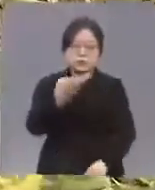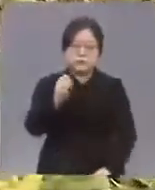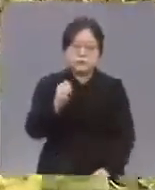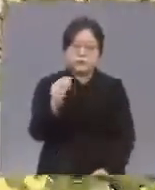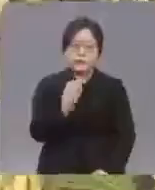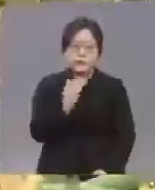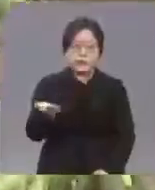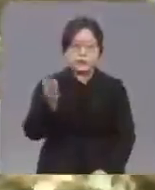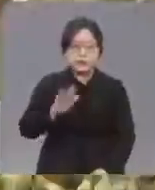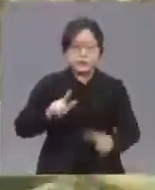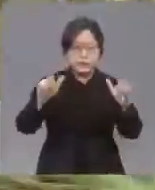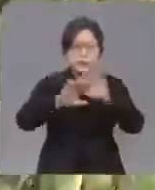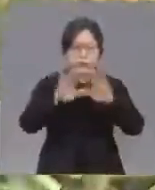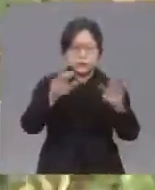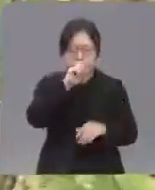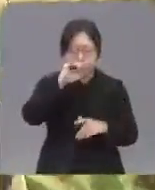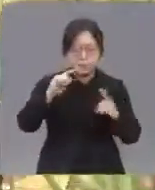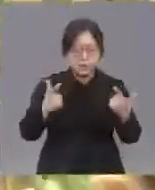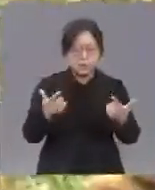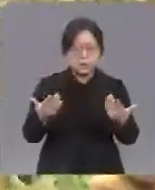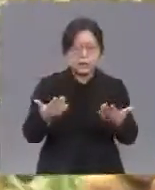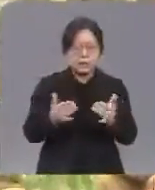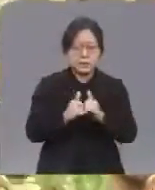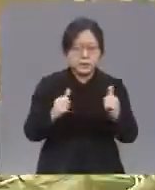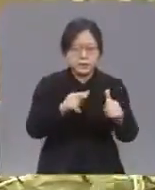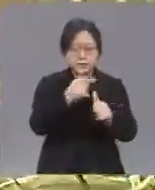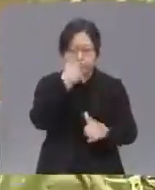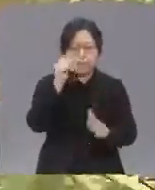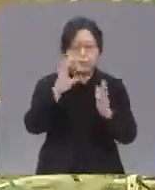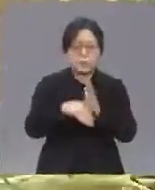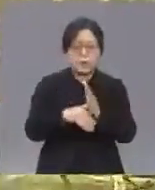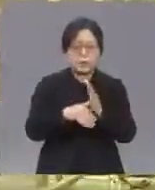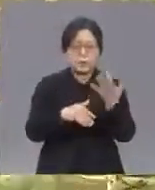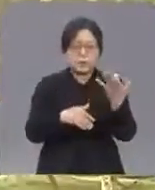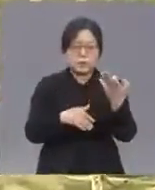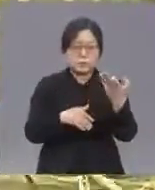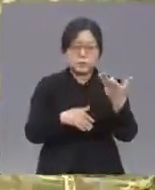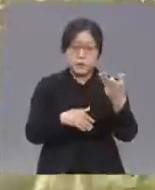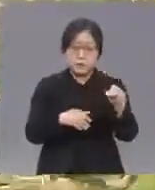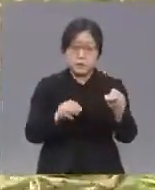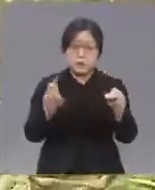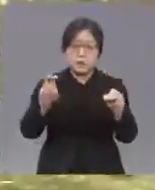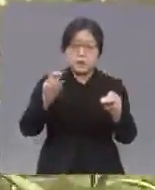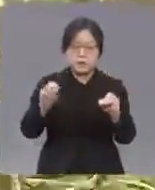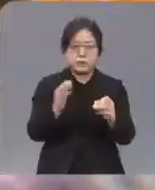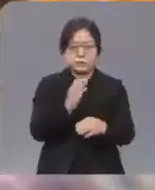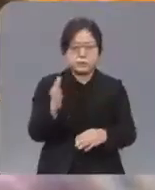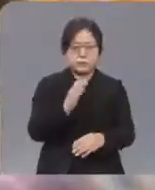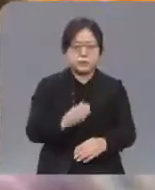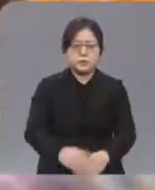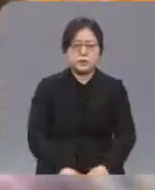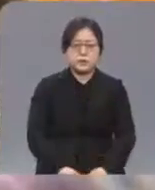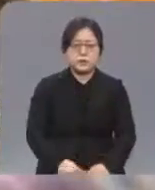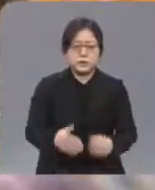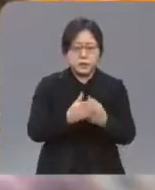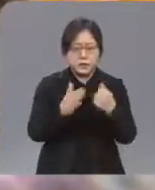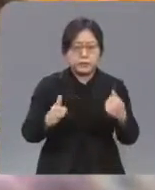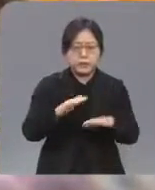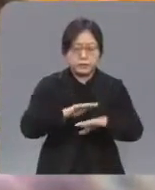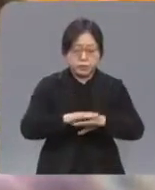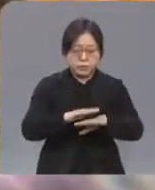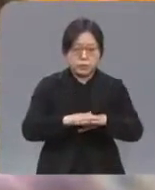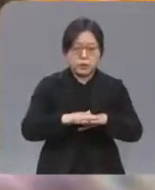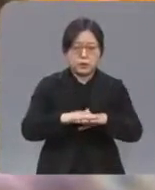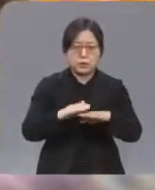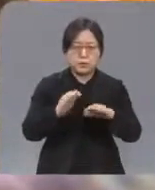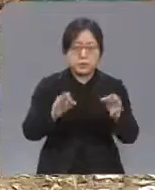선. 하지만 날씨가 굳거나 일손 조달이 어려울 땐 18만 원에서 20만 원까지 치솟습니다. 이 때문에 농협이나